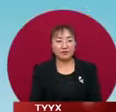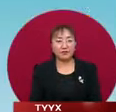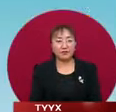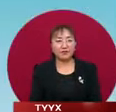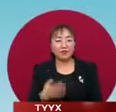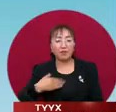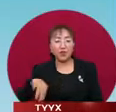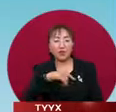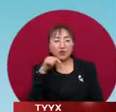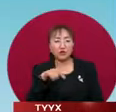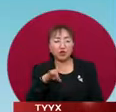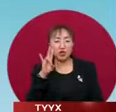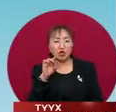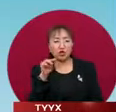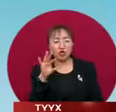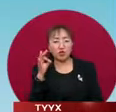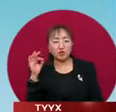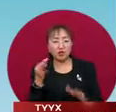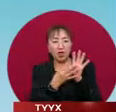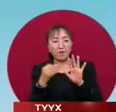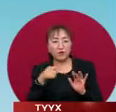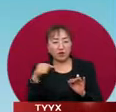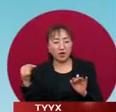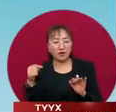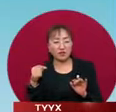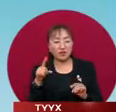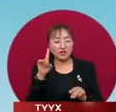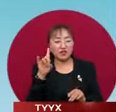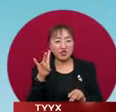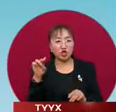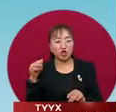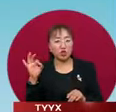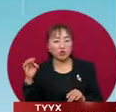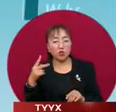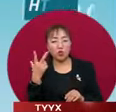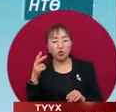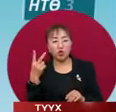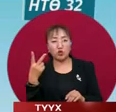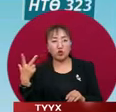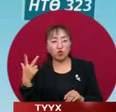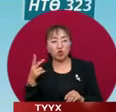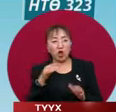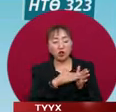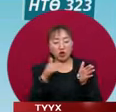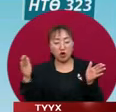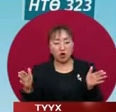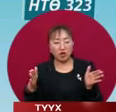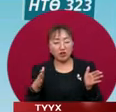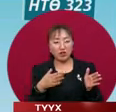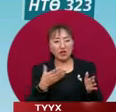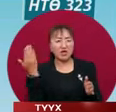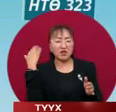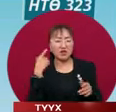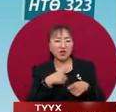Бид өнөөдөр нийтийн тооллын өмнөх 800 оноос нийтийн тооллын өмнөх 323 оны хооронд эртний Грекийн